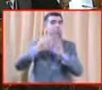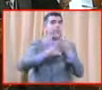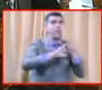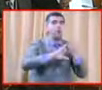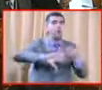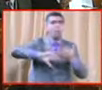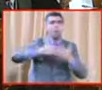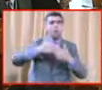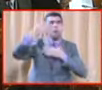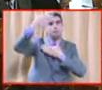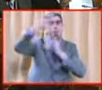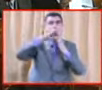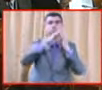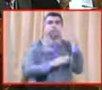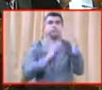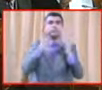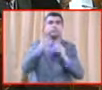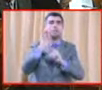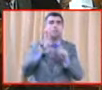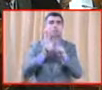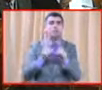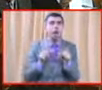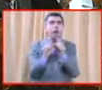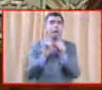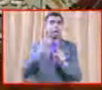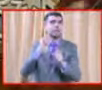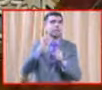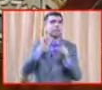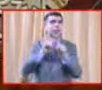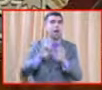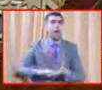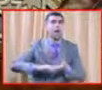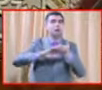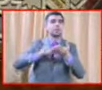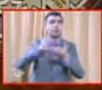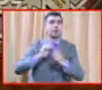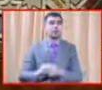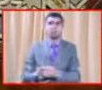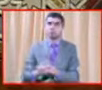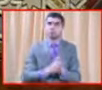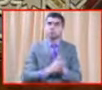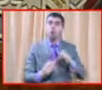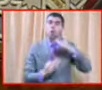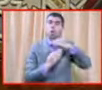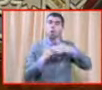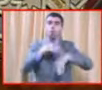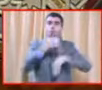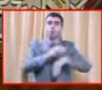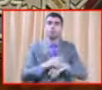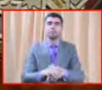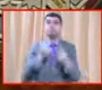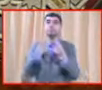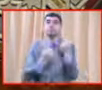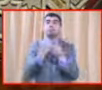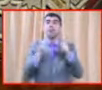تضافر الجهود من أجل الوصول إلى عقلنا وترشيد التدبير. انتهى الوقت، شكرا. هل هناك من